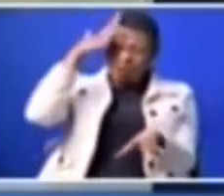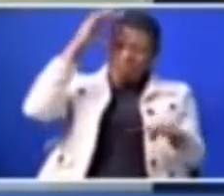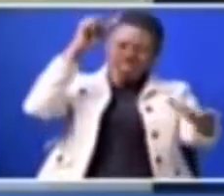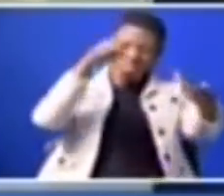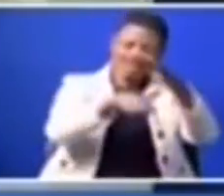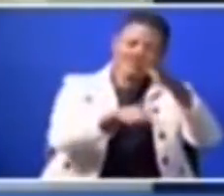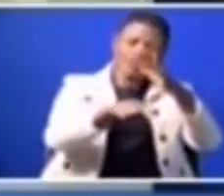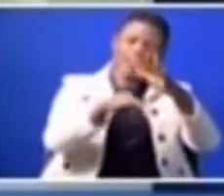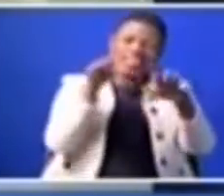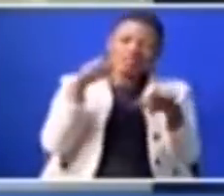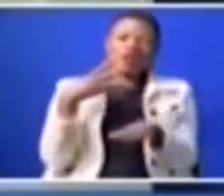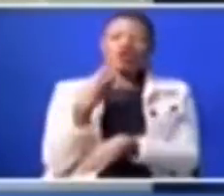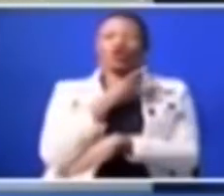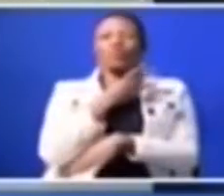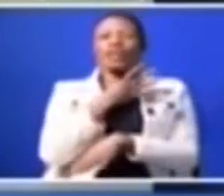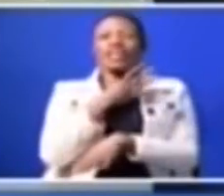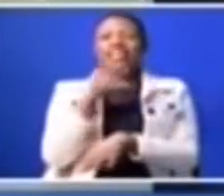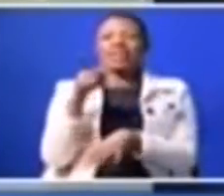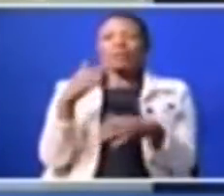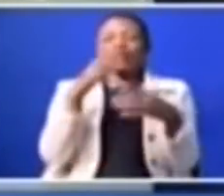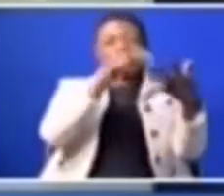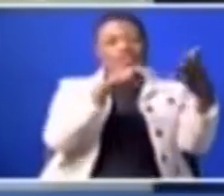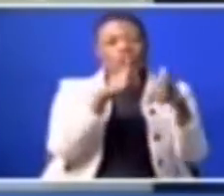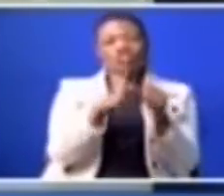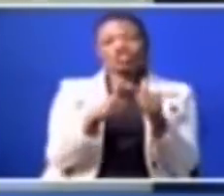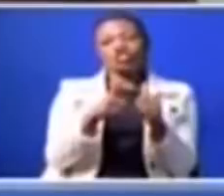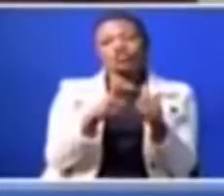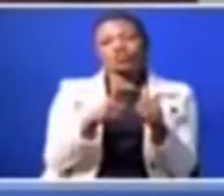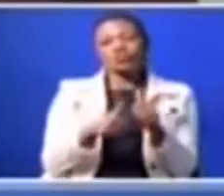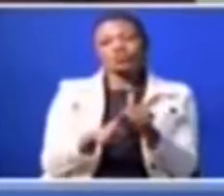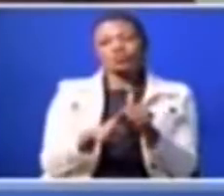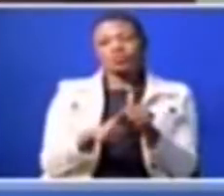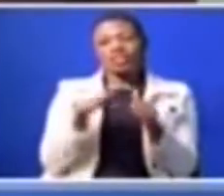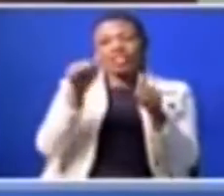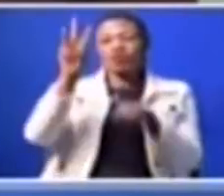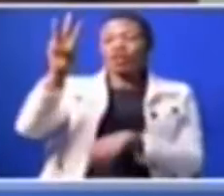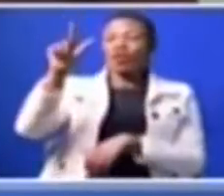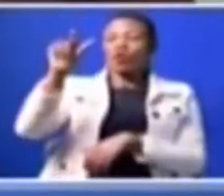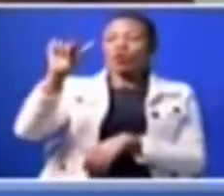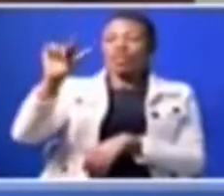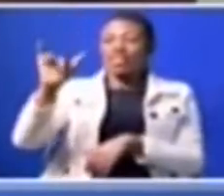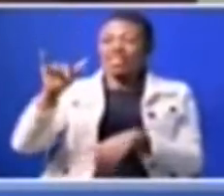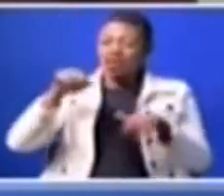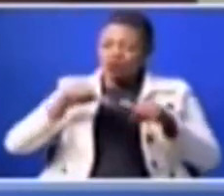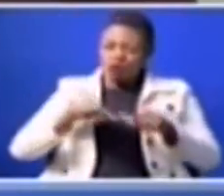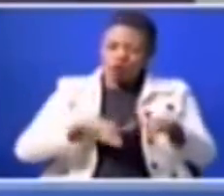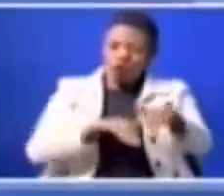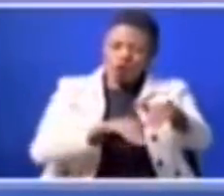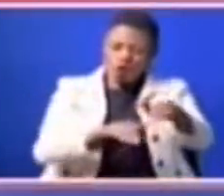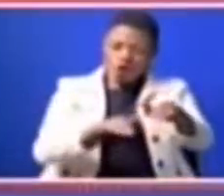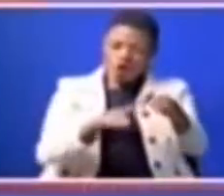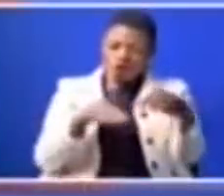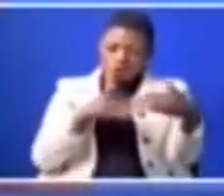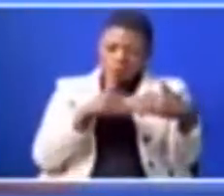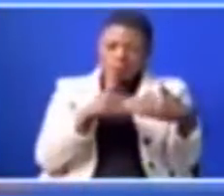undani labda yale mashtaka ambayo watakuwa nasomewa Zubeida. Naam, ni mwanahabari wetu Willy Lusige ambaye anafuatilia kwa karibu sana